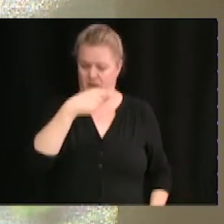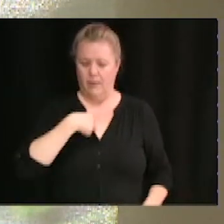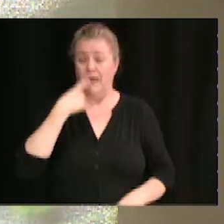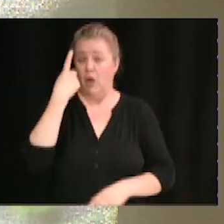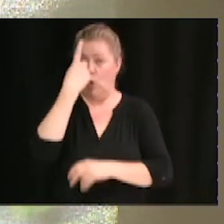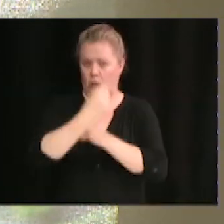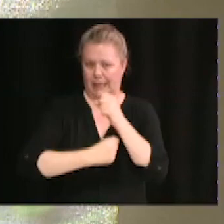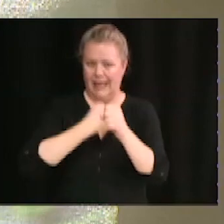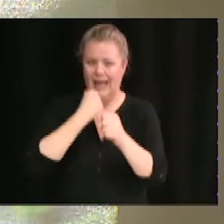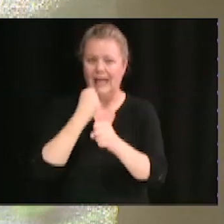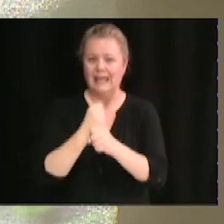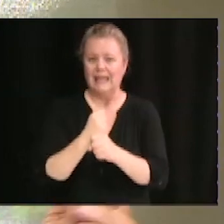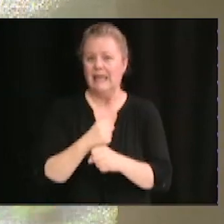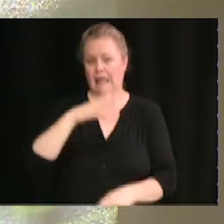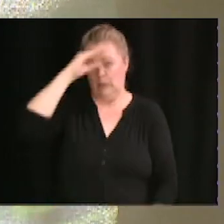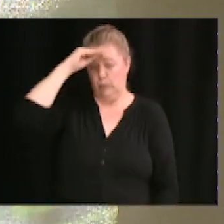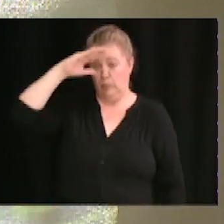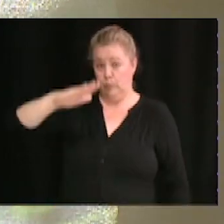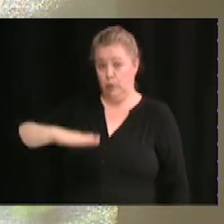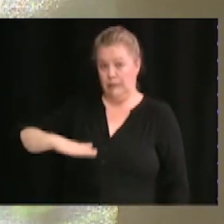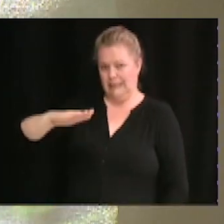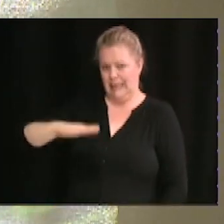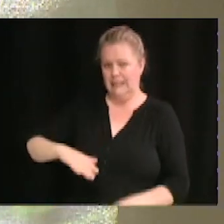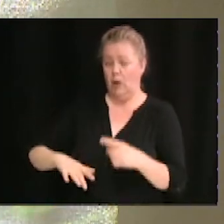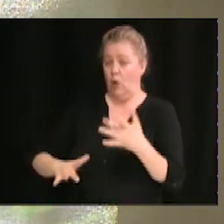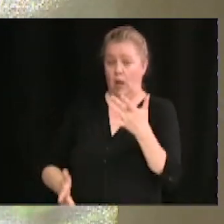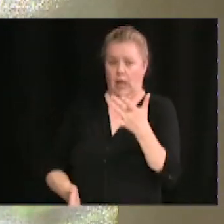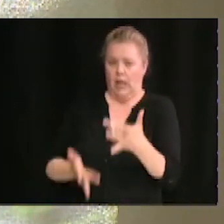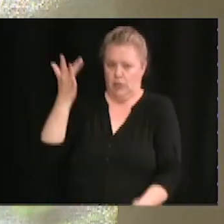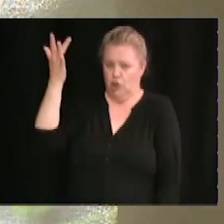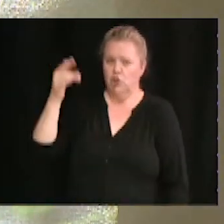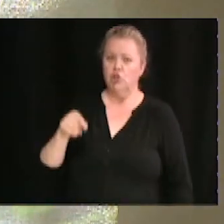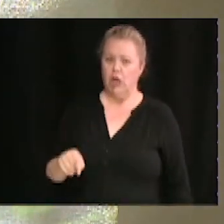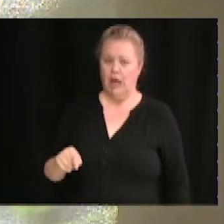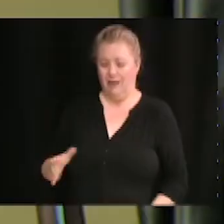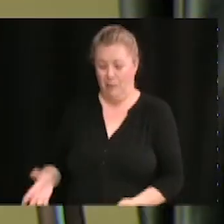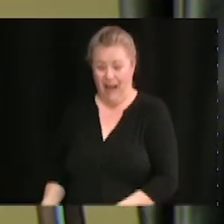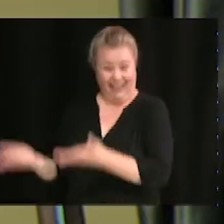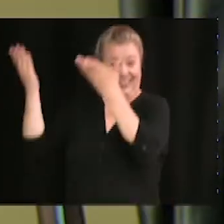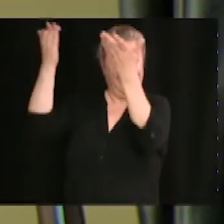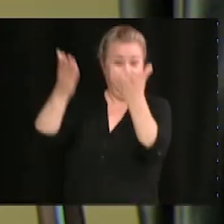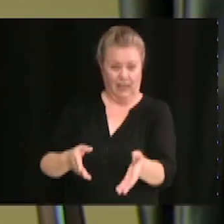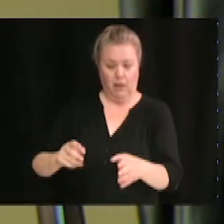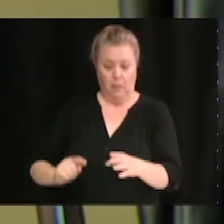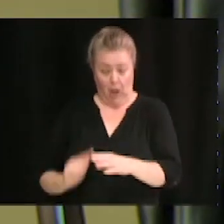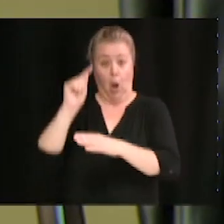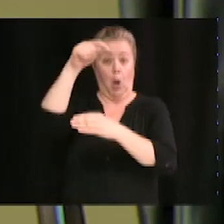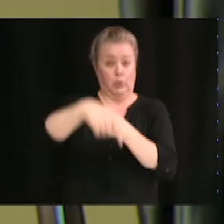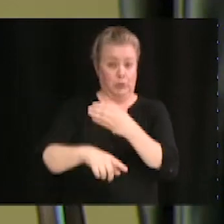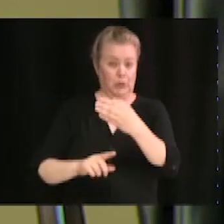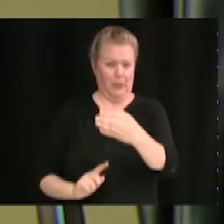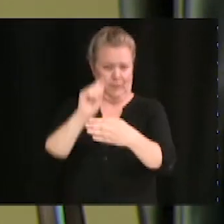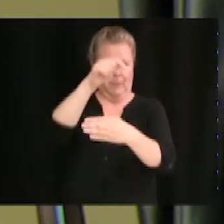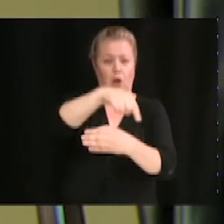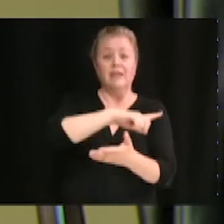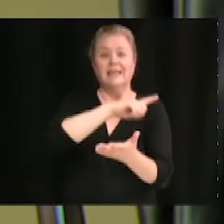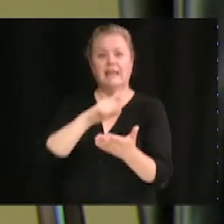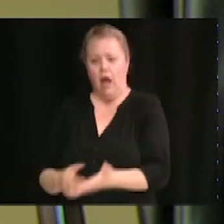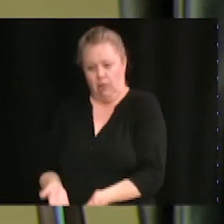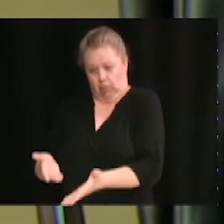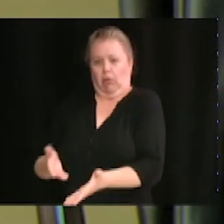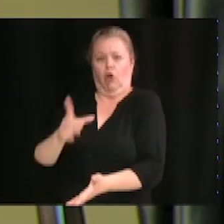léger. Quand on l'aidait dans les obstacles, c'était différent que Denis. Qui est pas mal plus costaud que moi, je peux l'être.